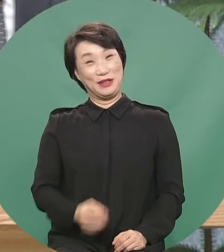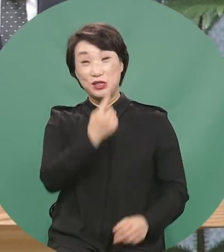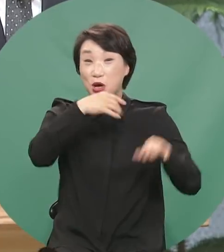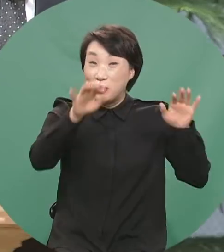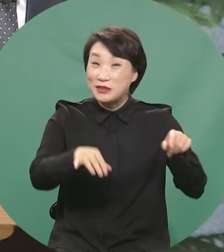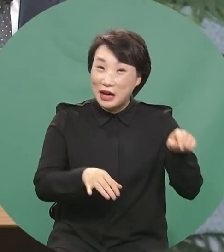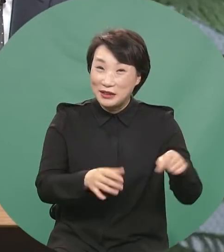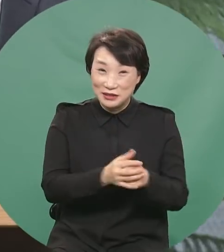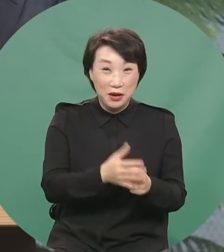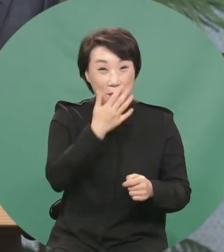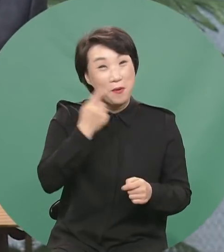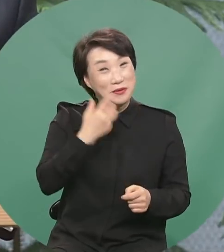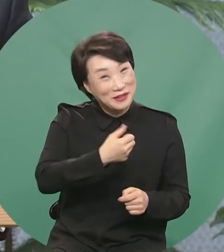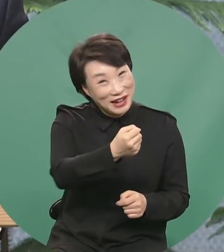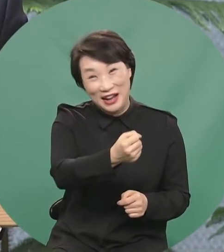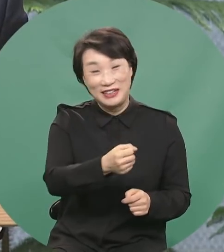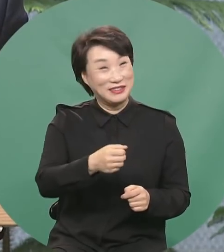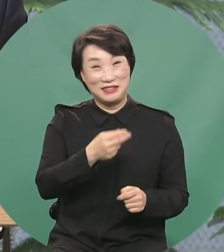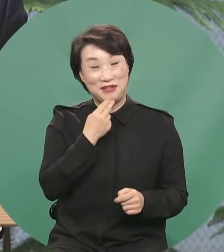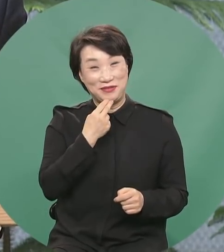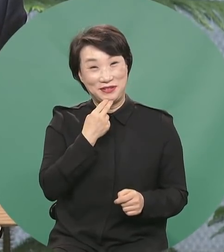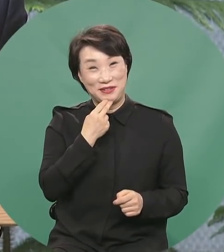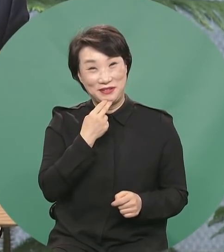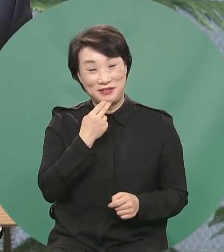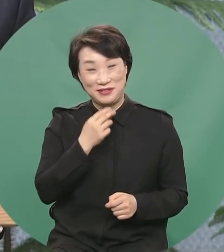천사에게도 만날 수 없는 복음.